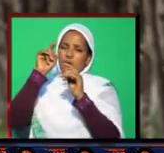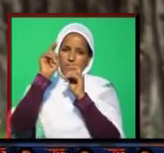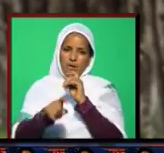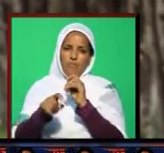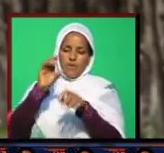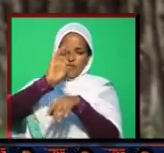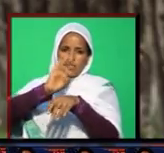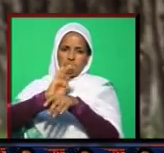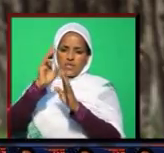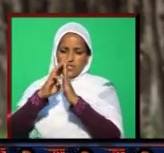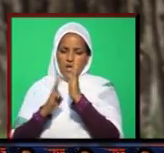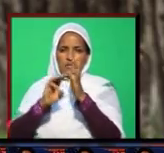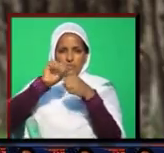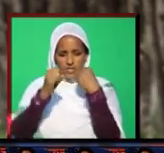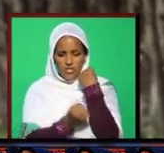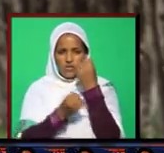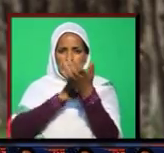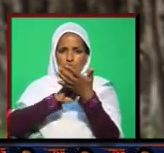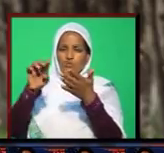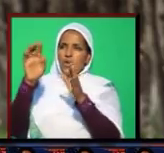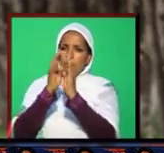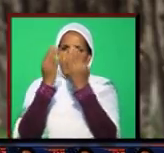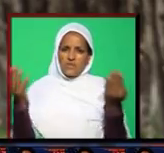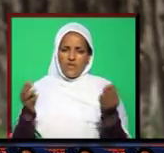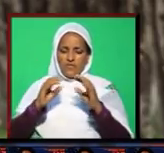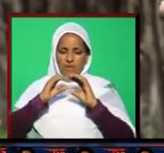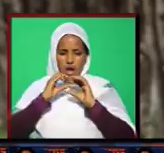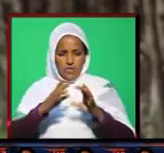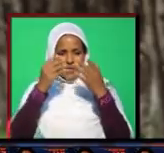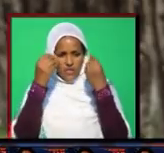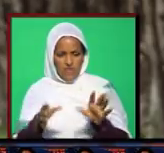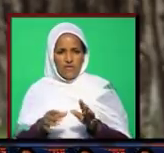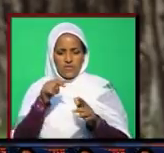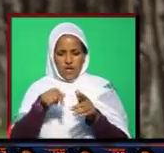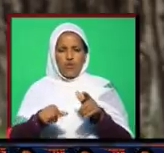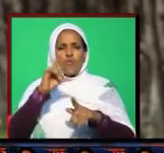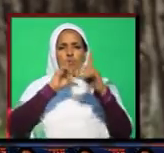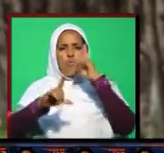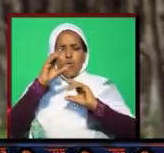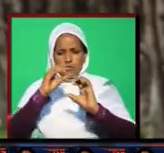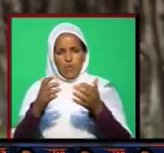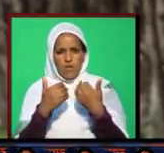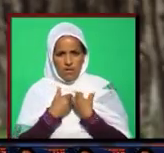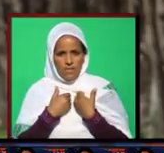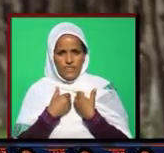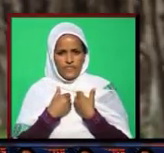መጠየቅ የሚገባ እንደ ቤተ ክርስቲያናችን ስርዓት መሰረትና እንደ ቅዱሳት መጻሕፍት መምህር ሲታጣ ነው። ዛሬ ቋንቋ መምህራንም